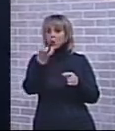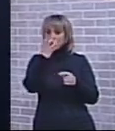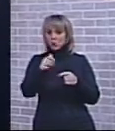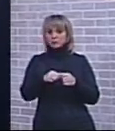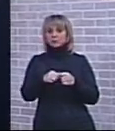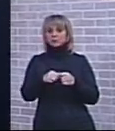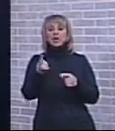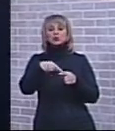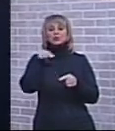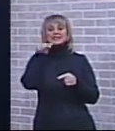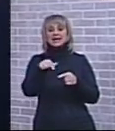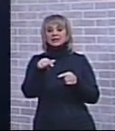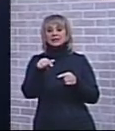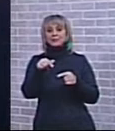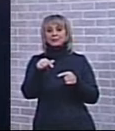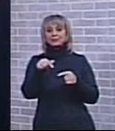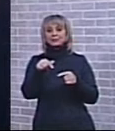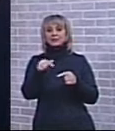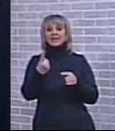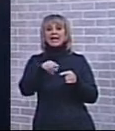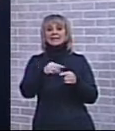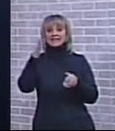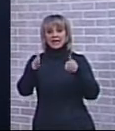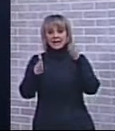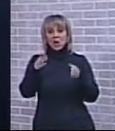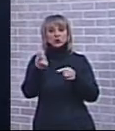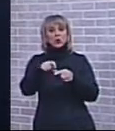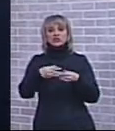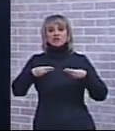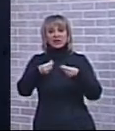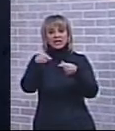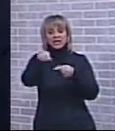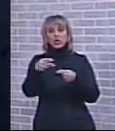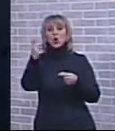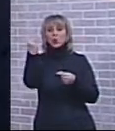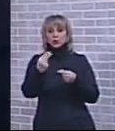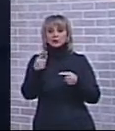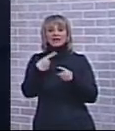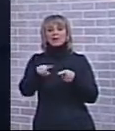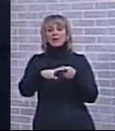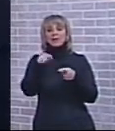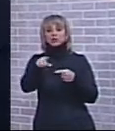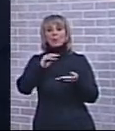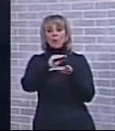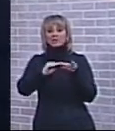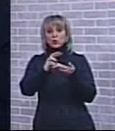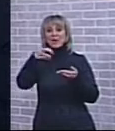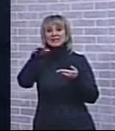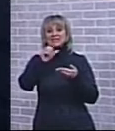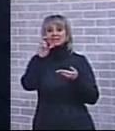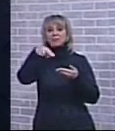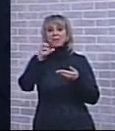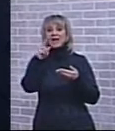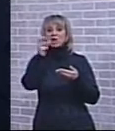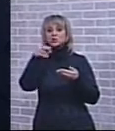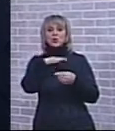клоуны. То есть это вот эти вот грани очень влекли всегда художников, и поэтому, повторюсь, и Матисс, и Пикассо,